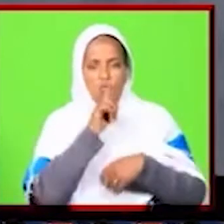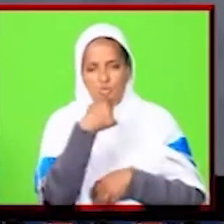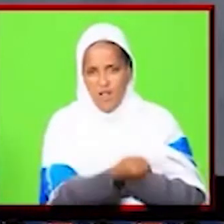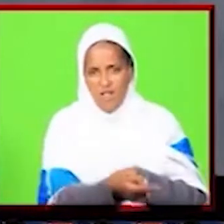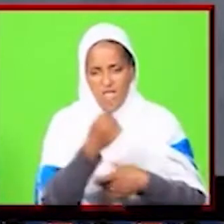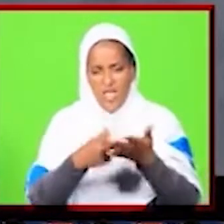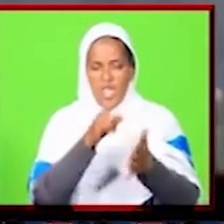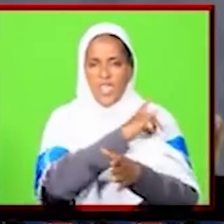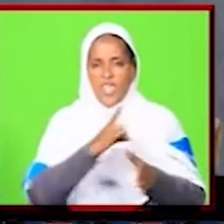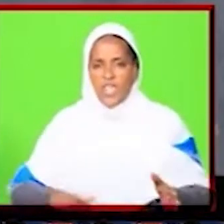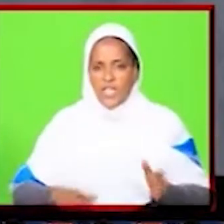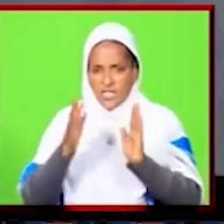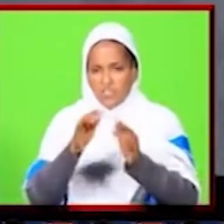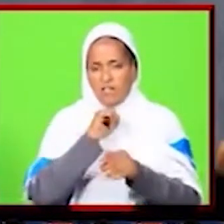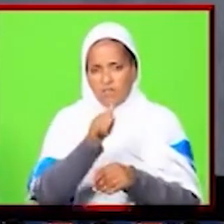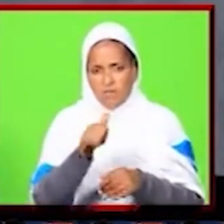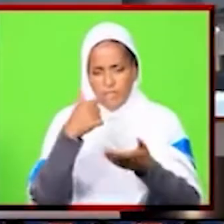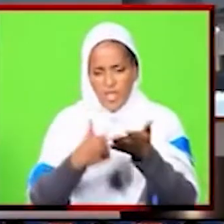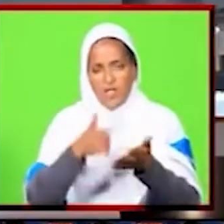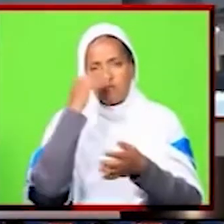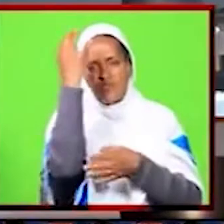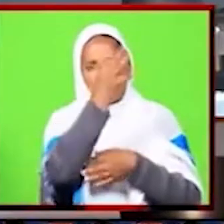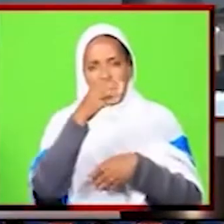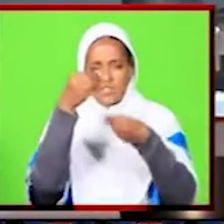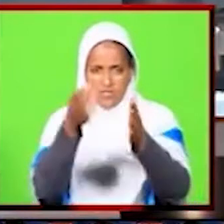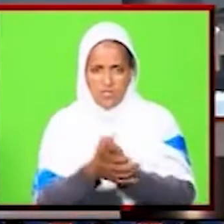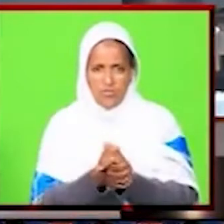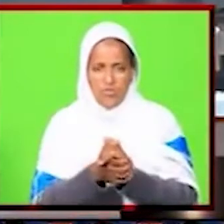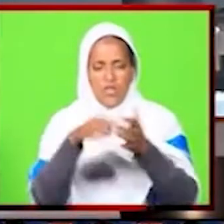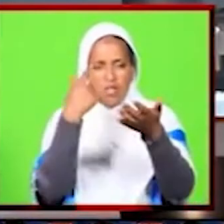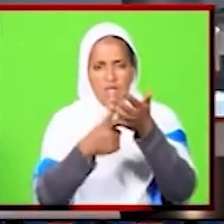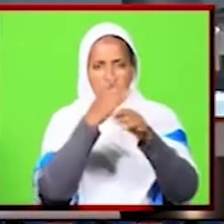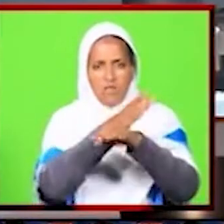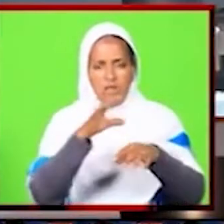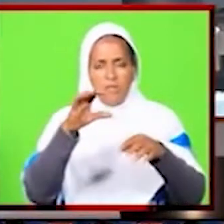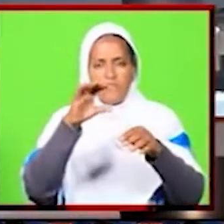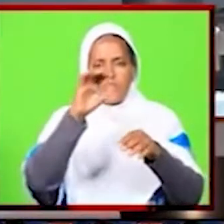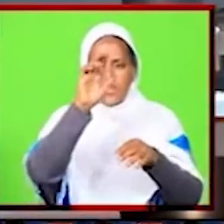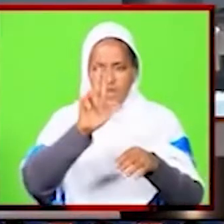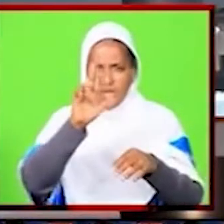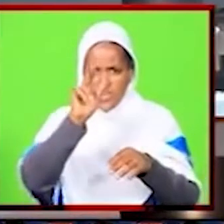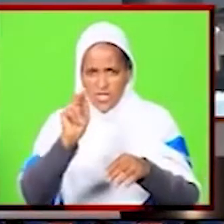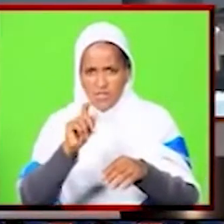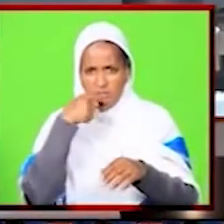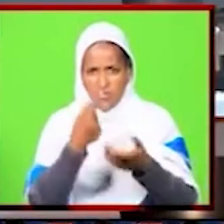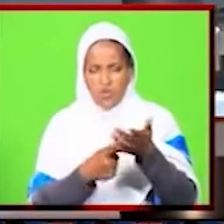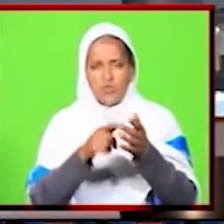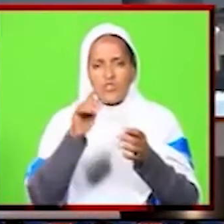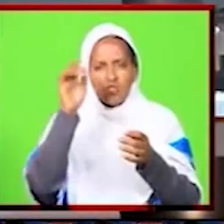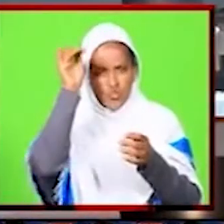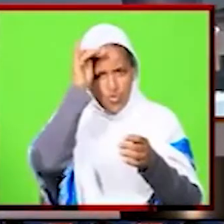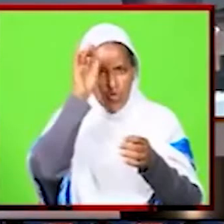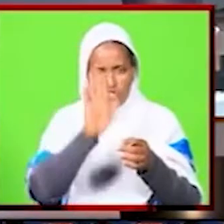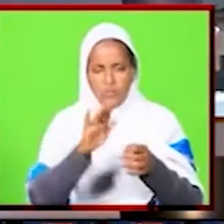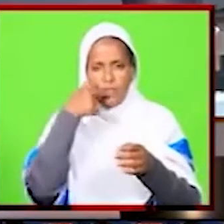ሰዎችን ብቻ ነው ይላል። ይሄ ክርስቲያን አይደለም ኤቲስት ነው እንዲህ ያለው ምስክርነቱ። The new evidence that demands a verdict.